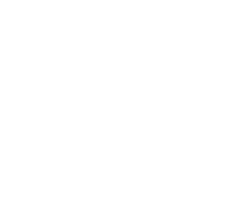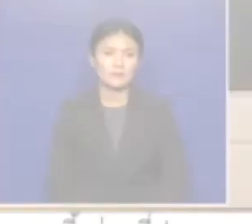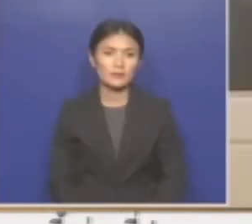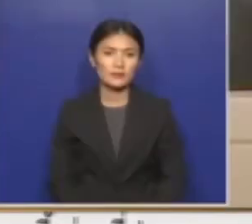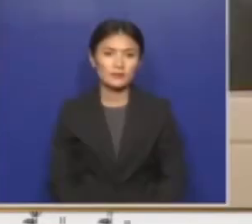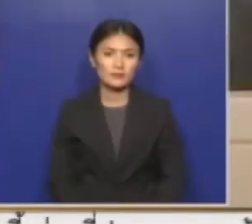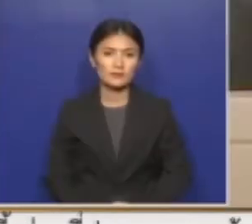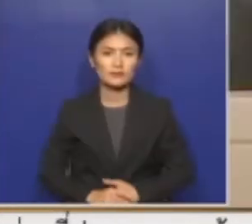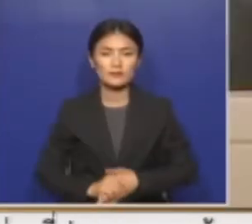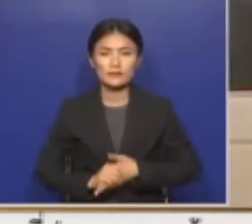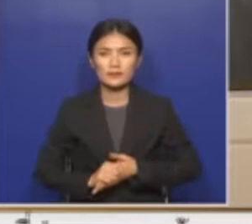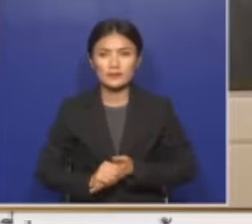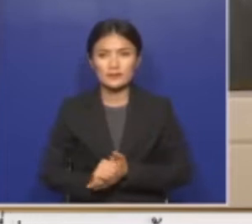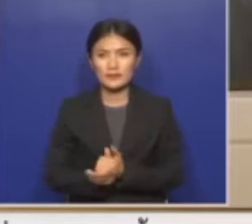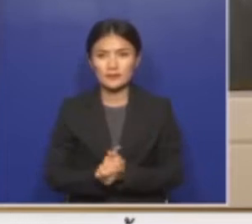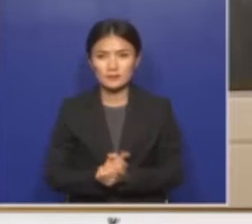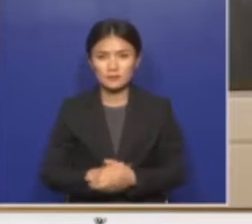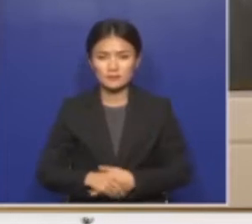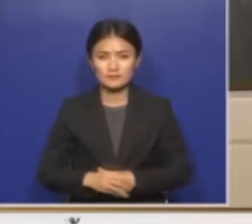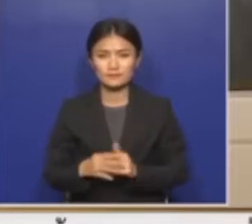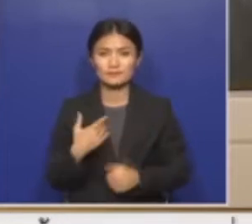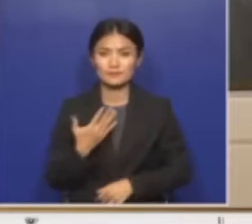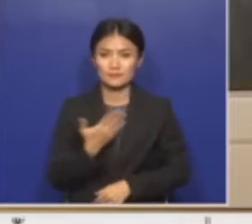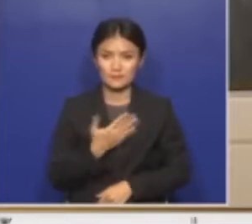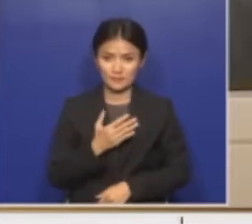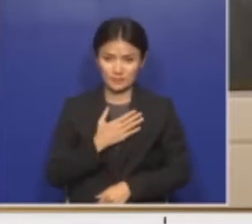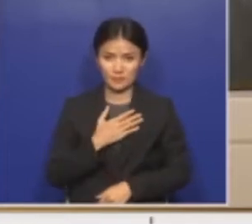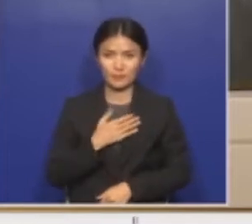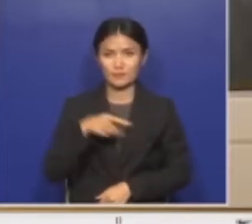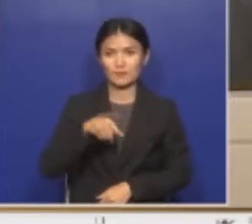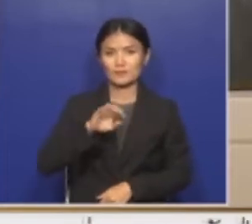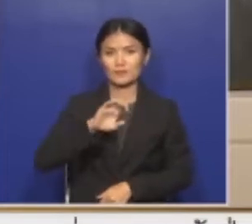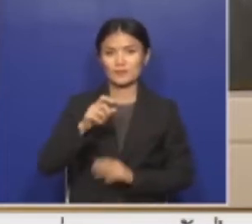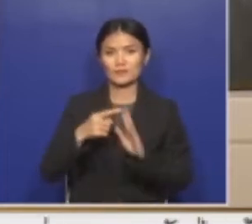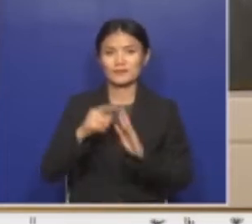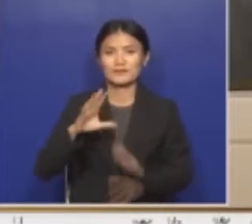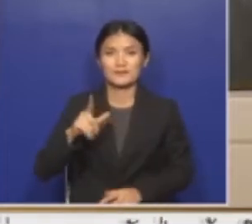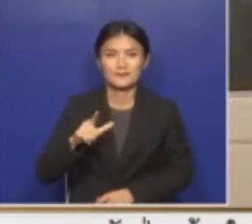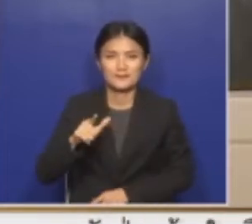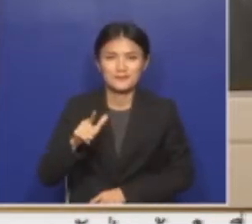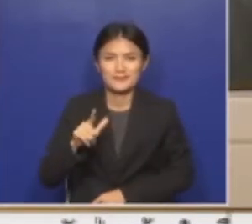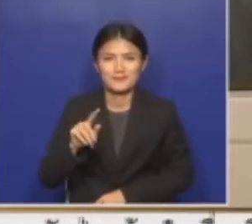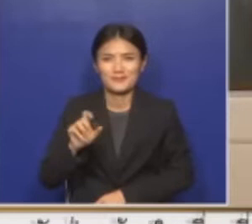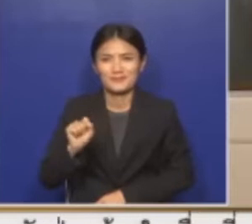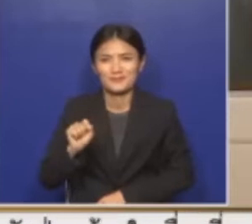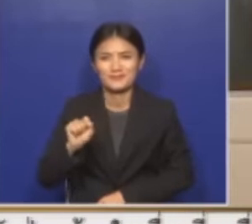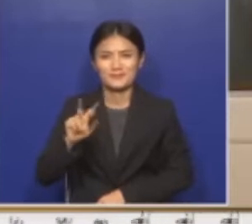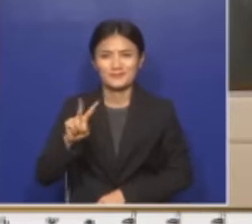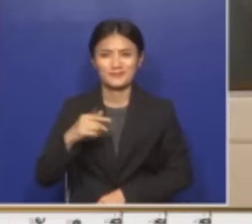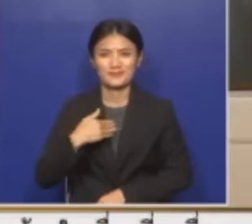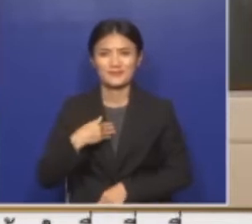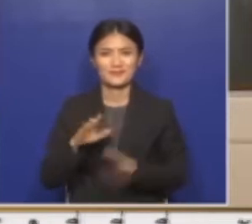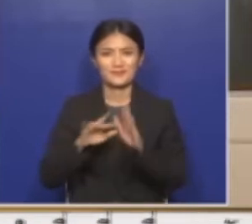กับเรียนท่านประธานที่เคารพกระผมนายพิเชษฐ์เชื้อเมืองพานสมาชิกสภาผู้แทนราษฎรจังหวัดเชียงรายพรรคเพื่อไทย